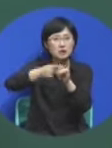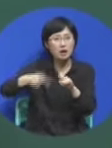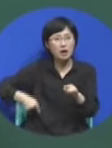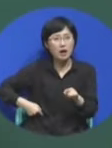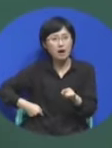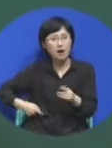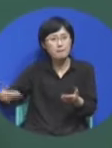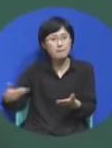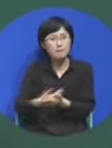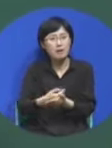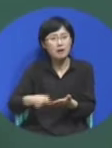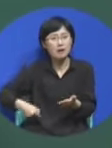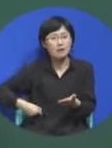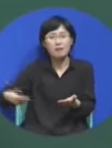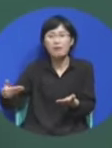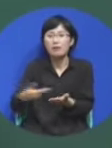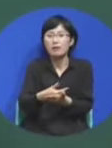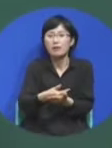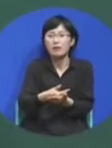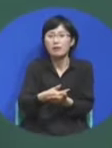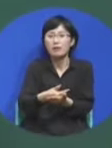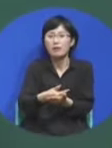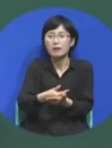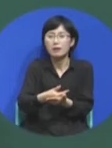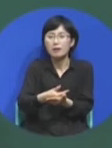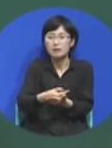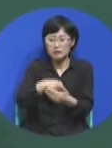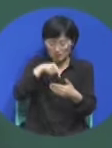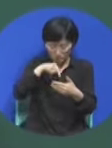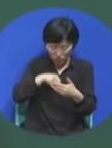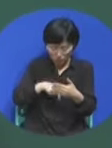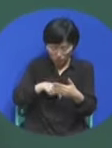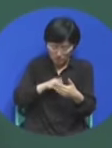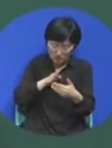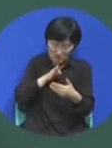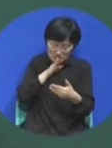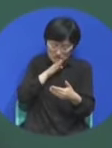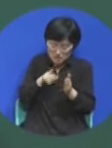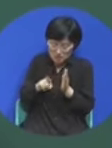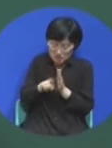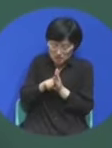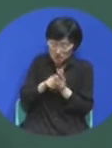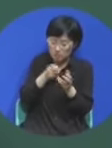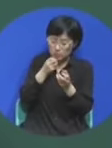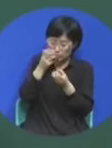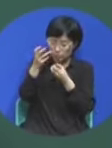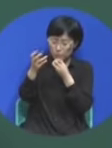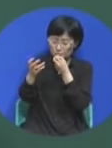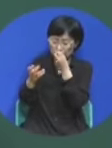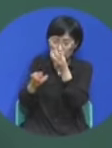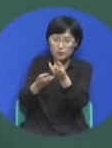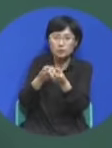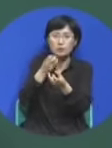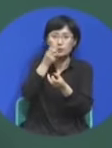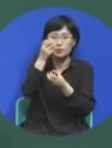然后通过赞美其实是刺激了我. 그리고는 정말 제 속에 하나님을 향하여 진실한 고백이 고백되기 시작했어요.